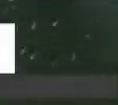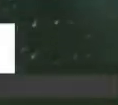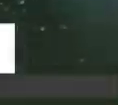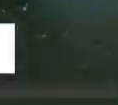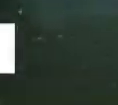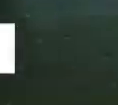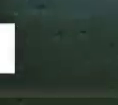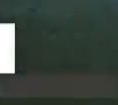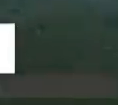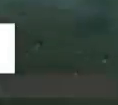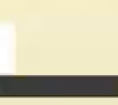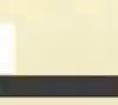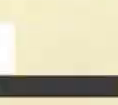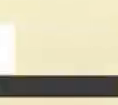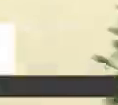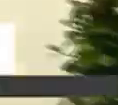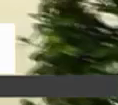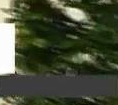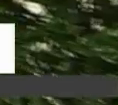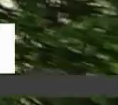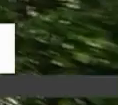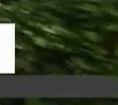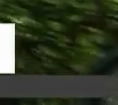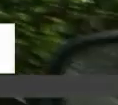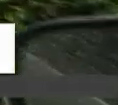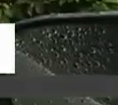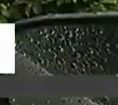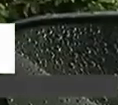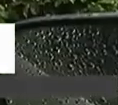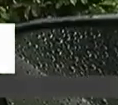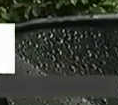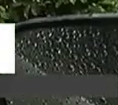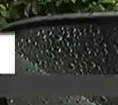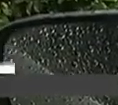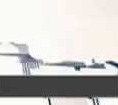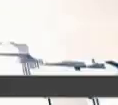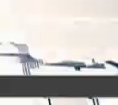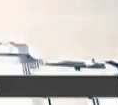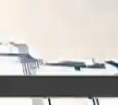Penduduk terjejas banjir di Pahang terus meningkat.